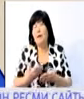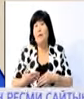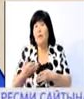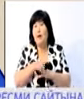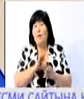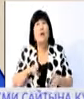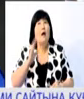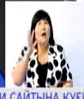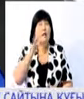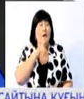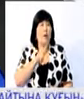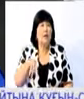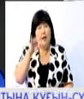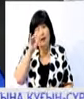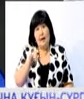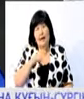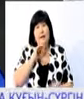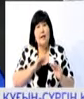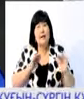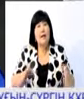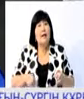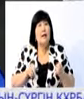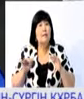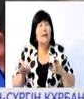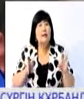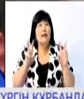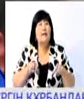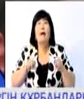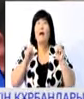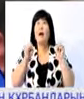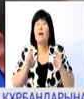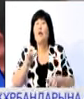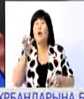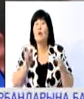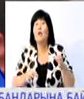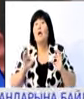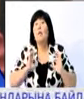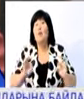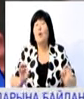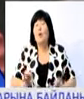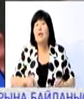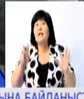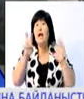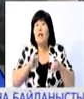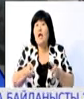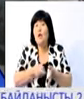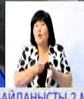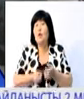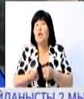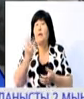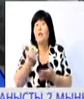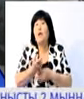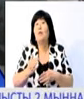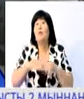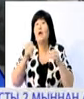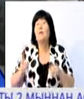бөлісті. Алдағы уақытта Қазақстанда балалардың қылмыстық ісін қарайтын арнайы судьялар, прокурорлар мен тергеушілер пайда болады. Мұндай